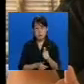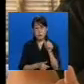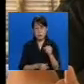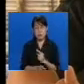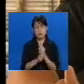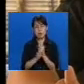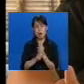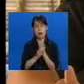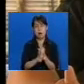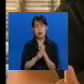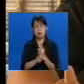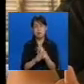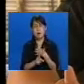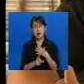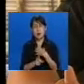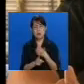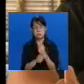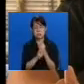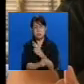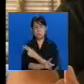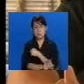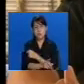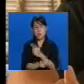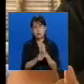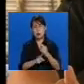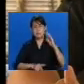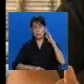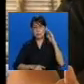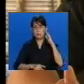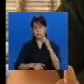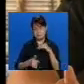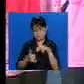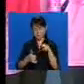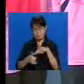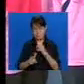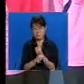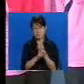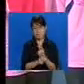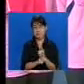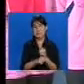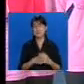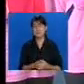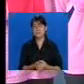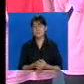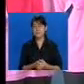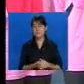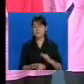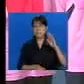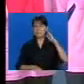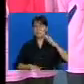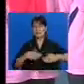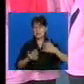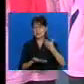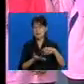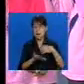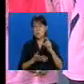เขาก็ไล่ตามกันมาตามหมอตามนายสิบเสนารักษ์ของเรามาที่กองร้อย แนะนำชาวบ้านนะบางคนบอกพ่อแม่